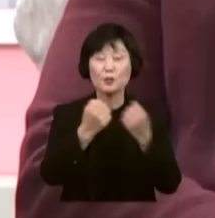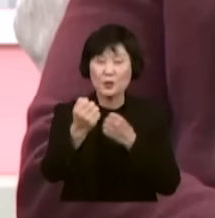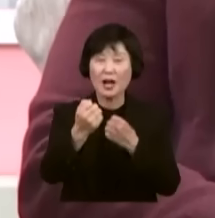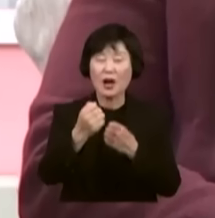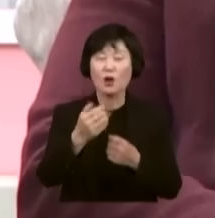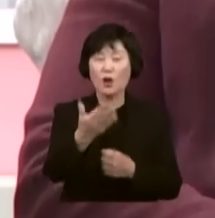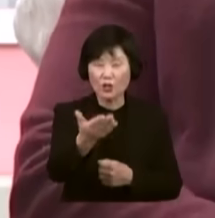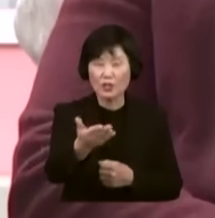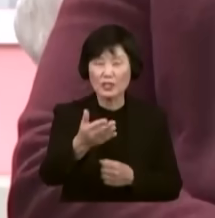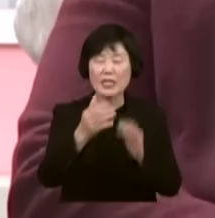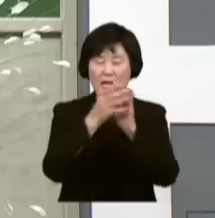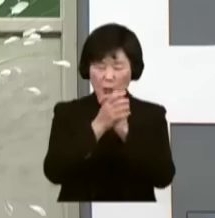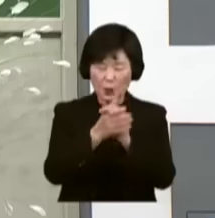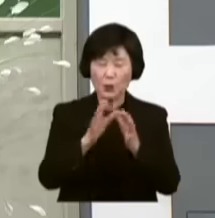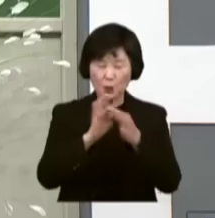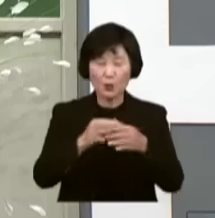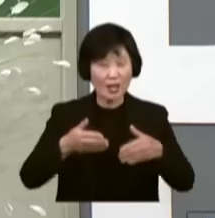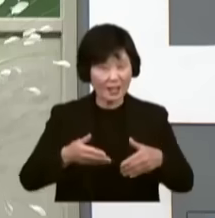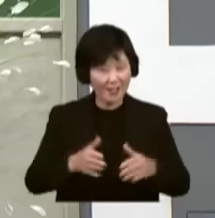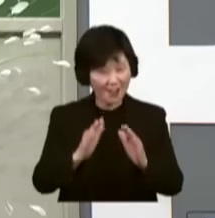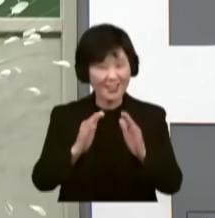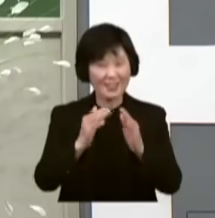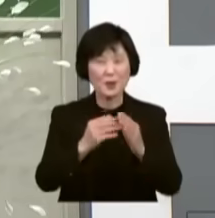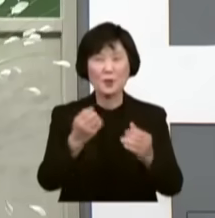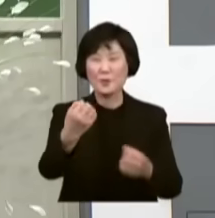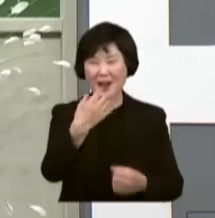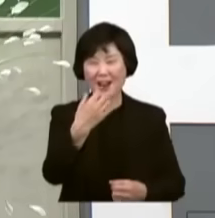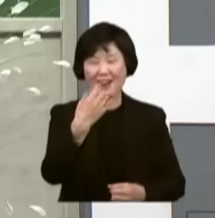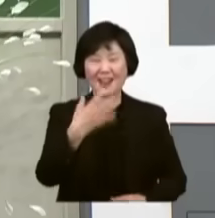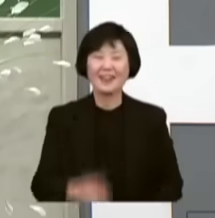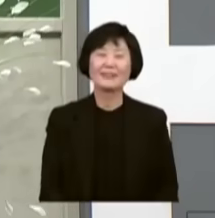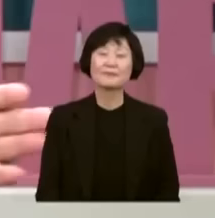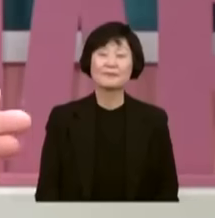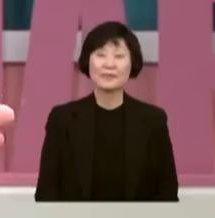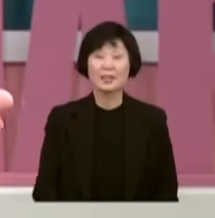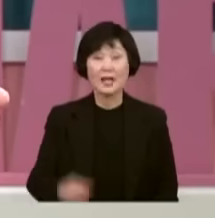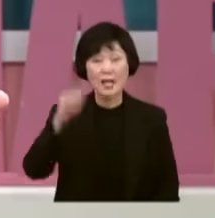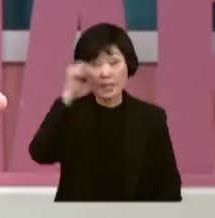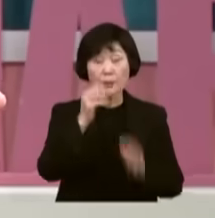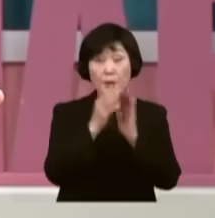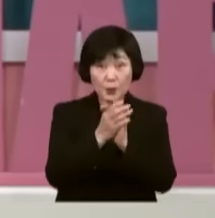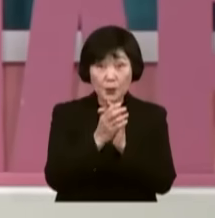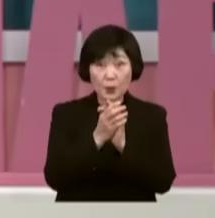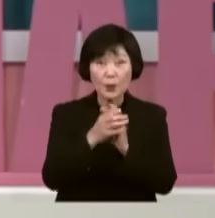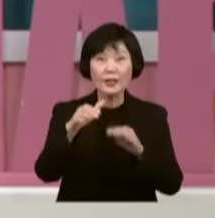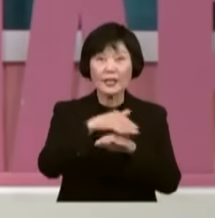60이라도 하실 수 있어요. 그분들이 생존해 계시는 한. 그리고 새벽 기도 간날 수민이 엄마가